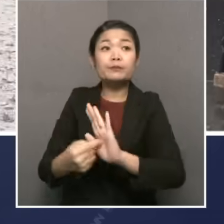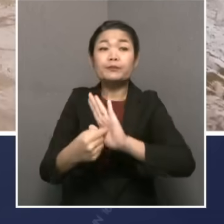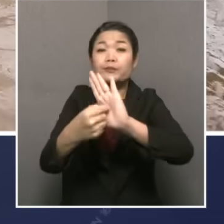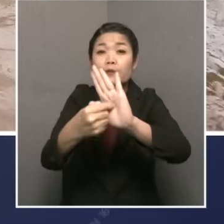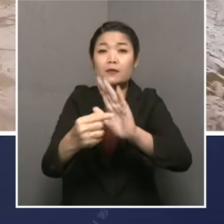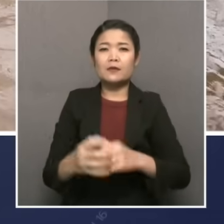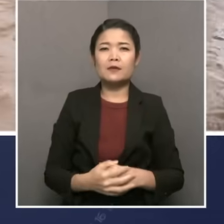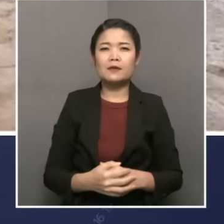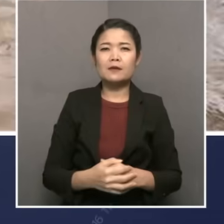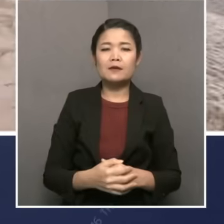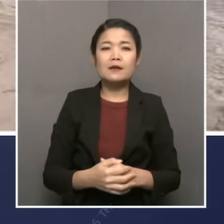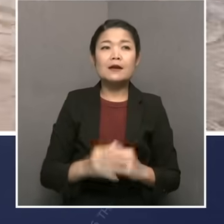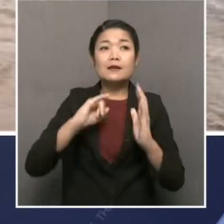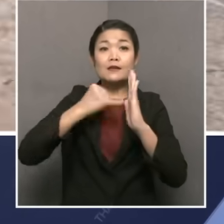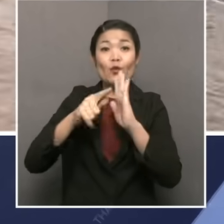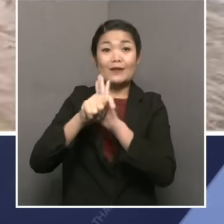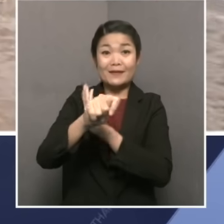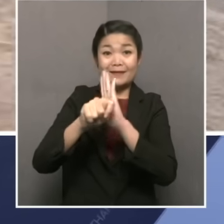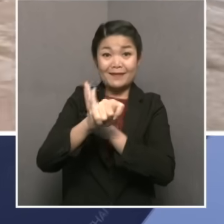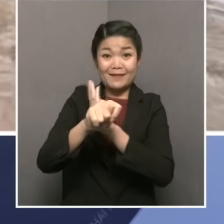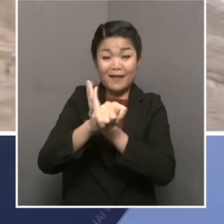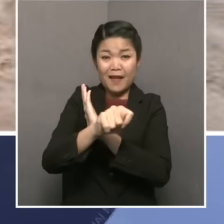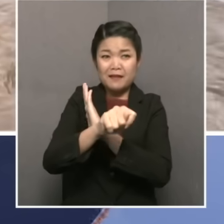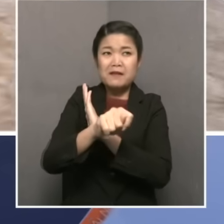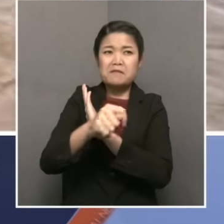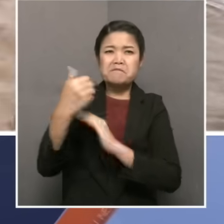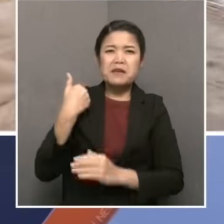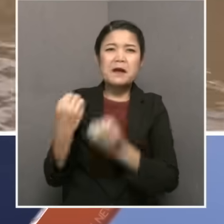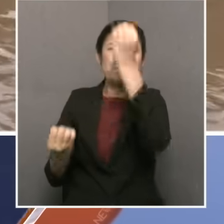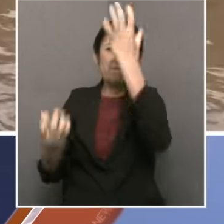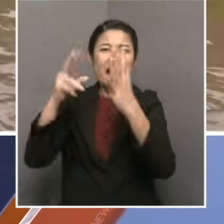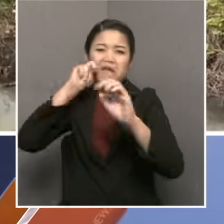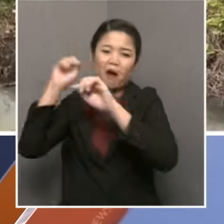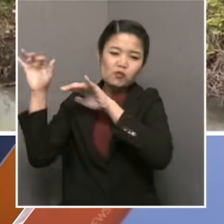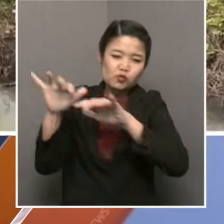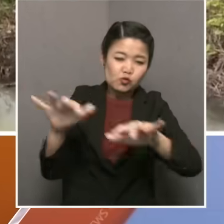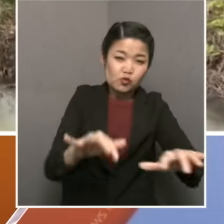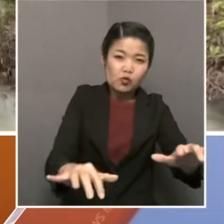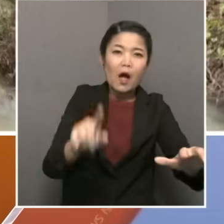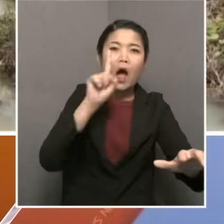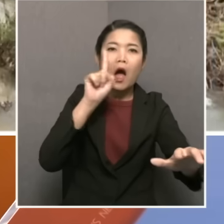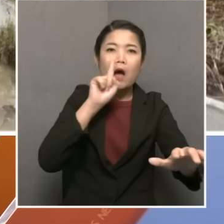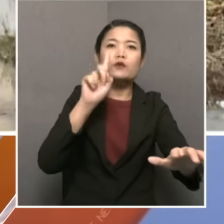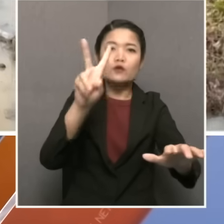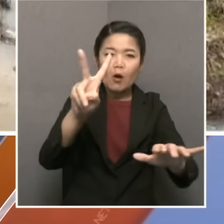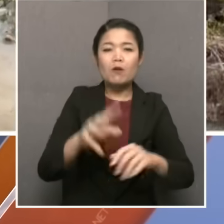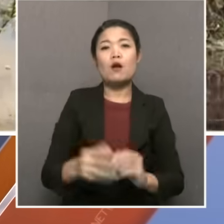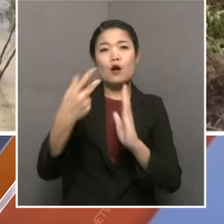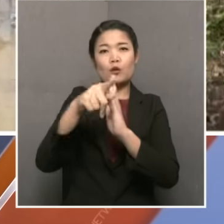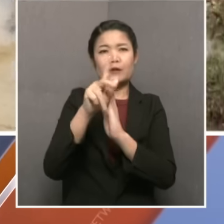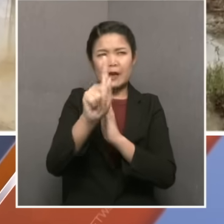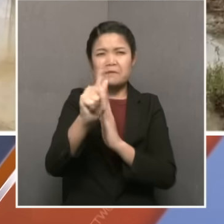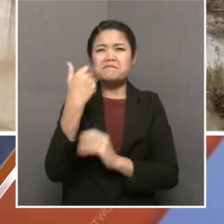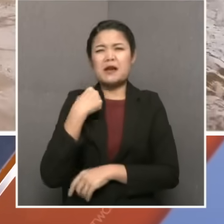บ้านทุ่งกระบอกในพื้นที่จังหวัดตราชปรากฏว่ามีเหตุการณ์น้ำป่าหลากมาเป็นรอบที่ 2ค่ะส่วนในพื้นที่จังหวัดขอนแก่นนะคะเป็นอีก